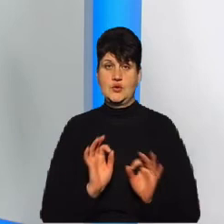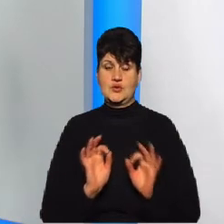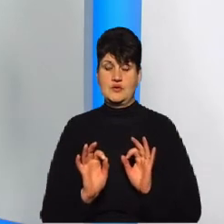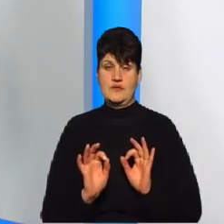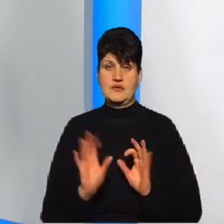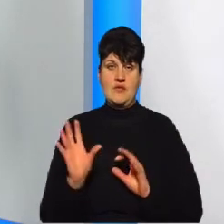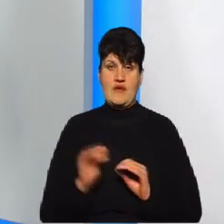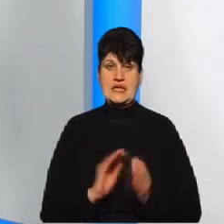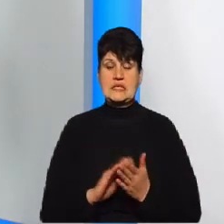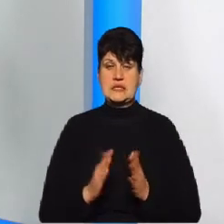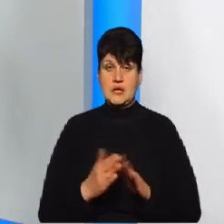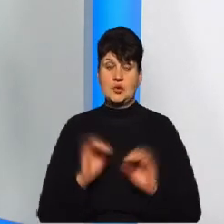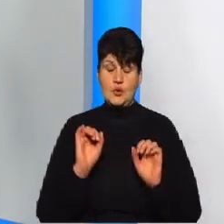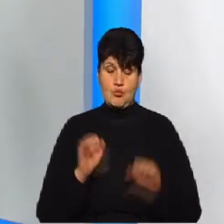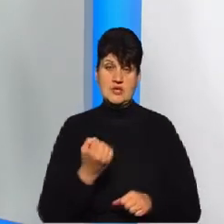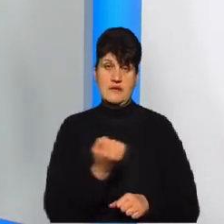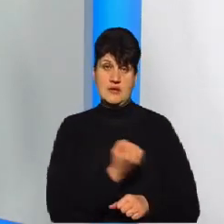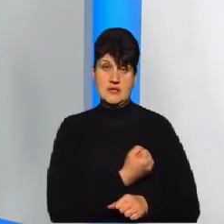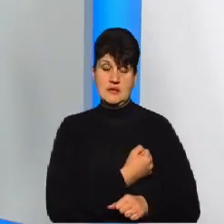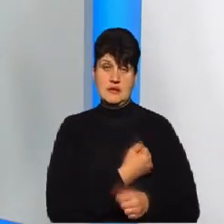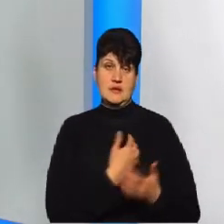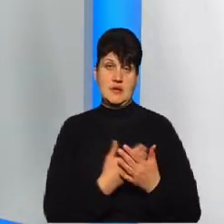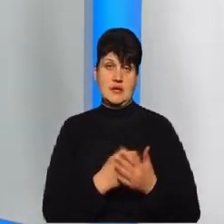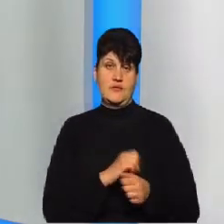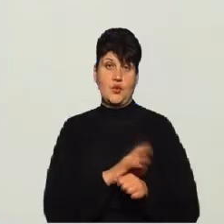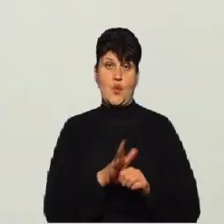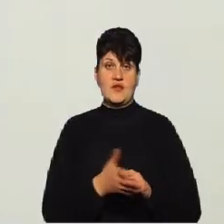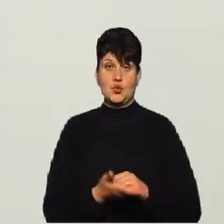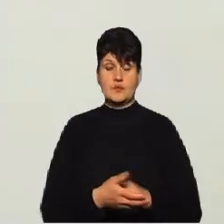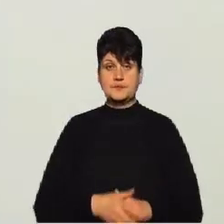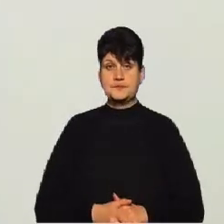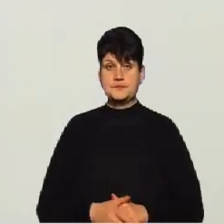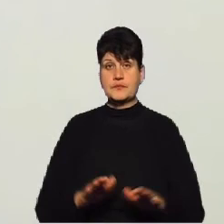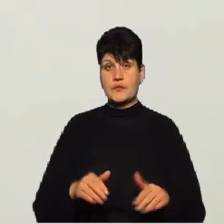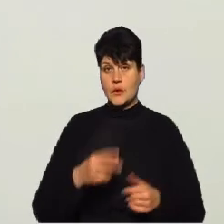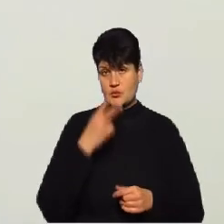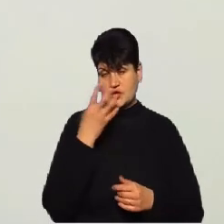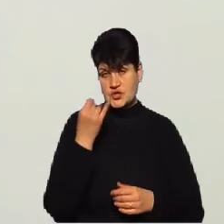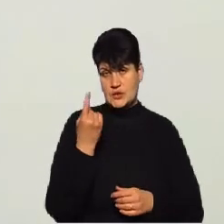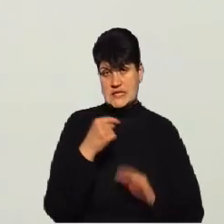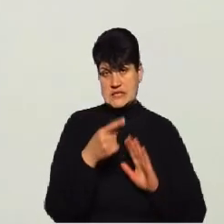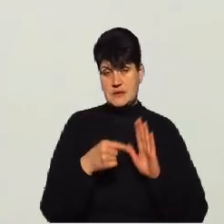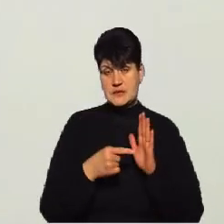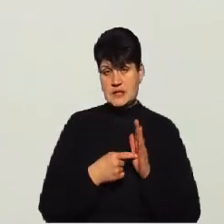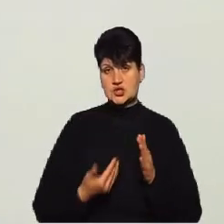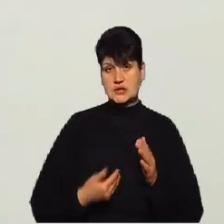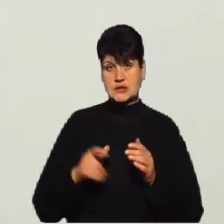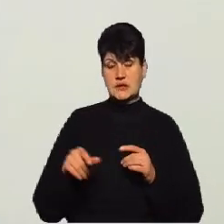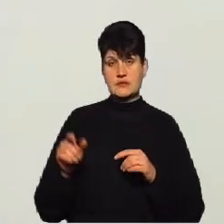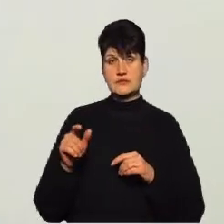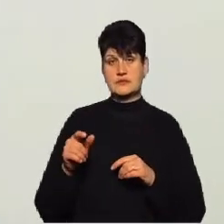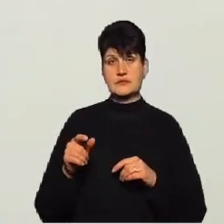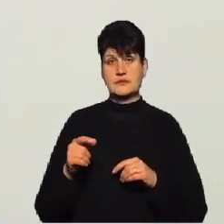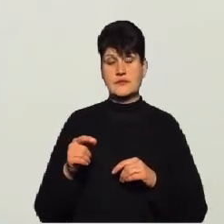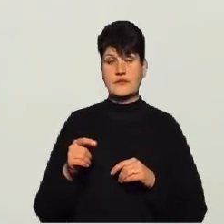тоді можна вакцинуватися вже, наприклад, від ковіду. Пропоную подивитися ще одне запитання від жителів краю, що цікавить саме